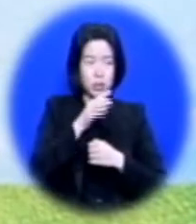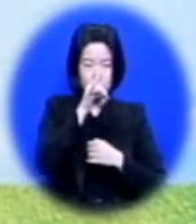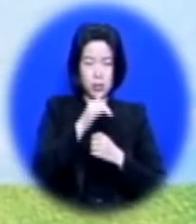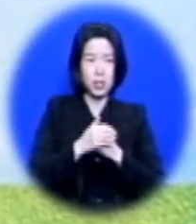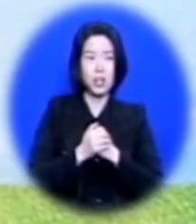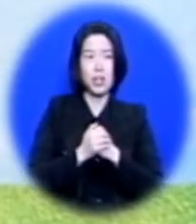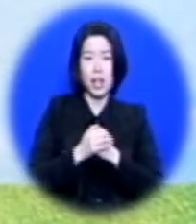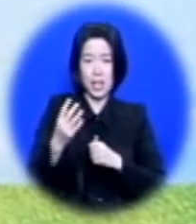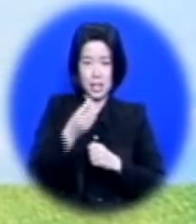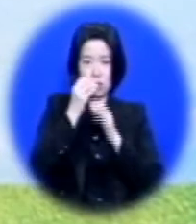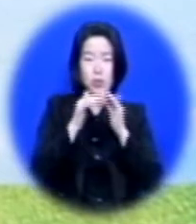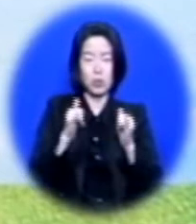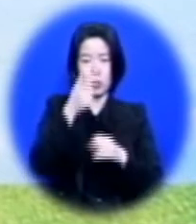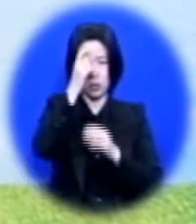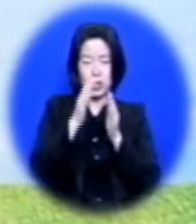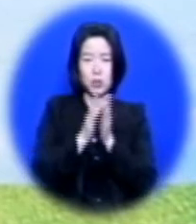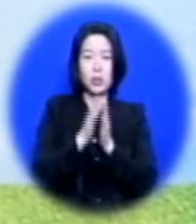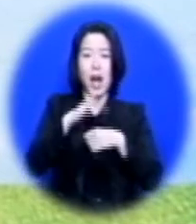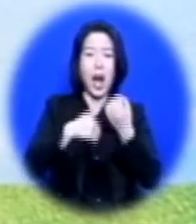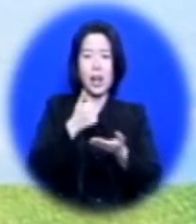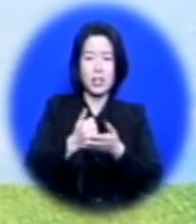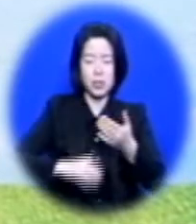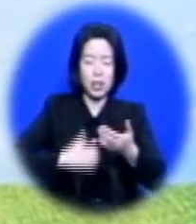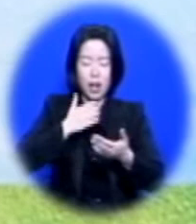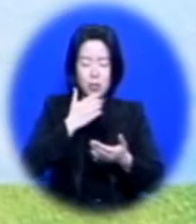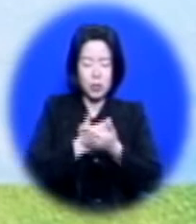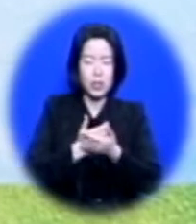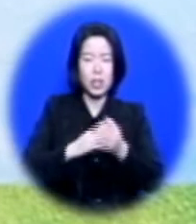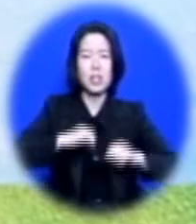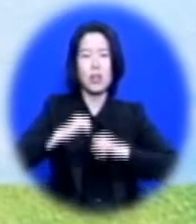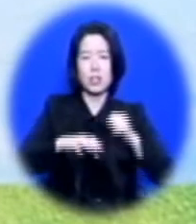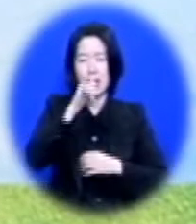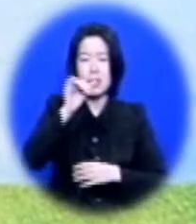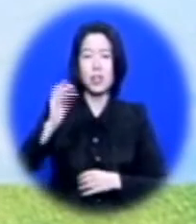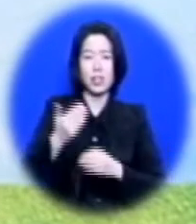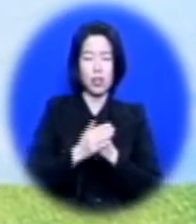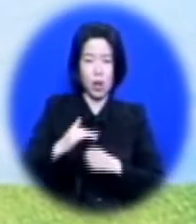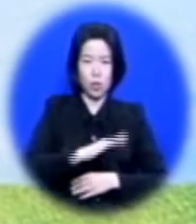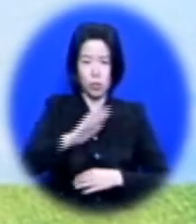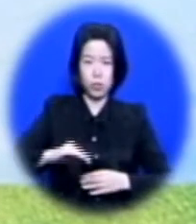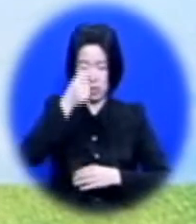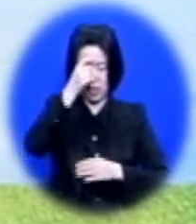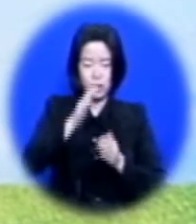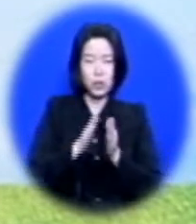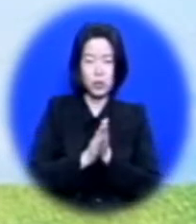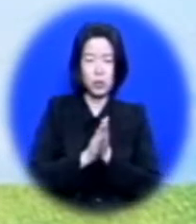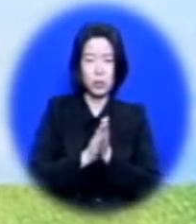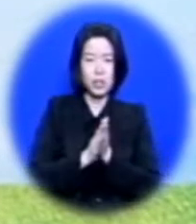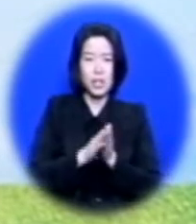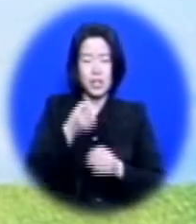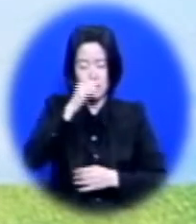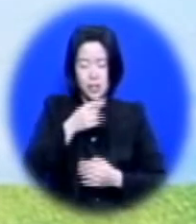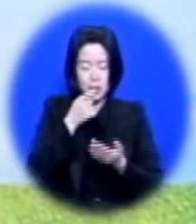기도는 요 하나님을 감동시키는 역사가 있어야 우리 기도는 그냥 쉽게 드려지는